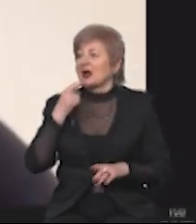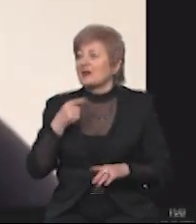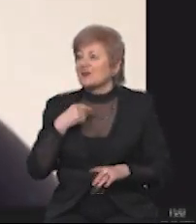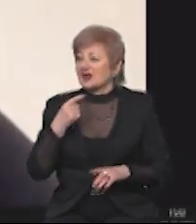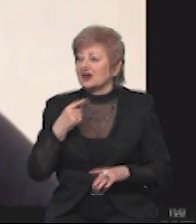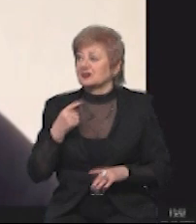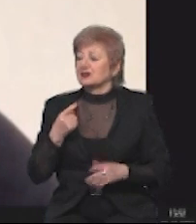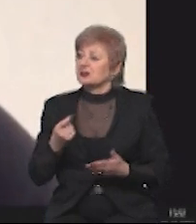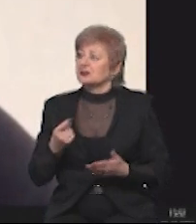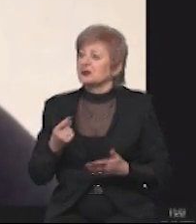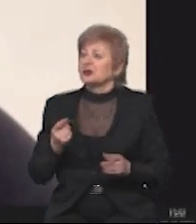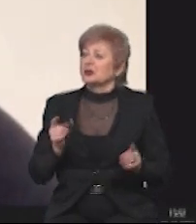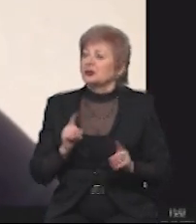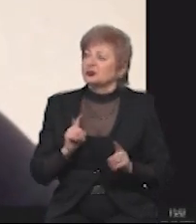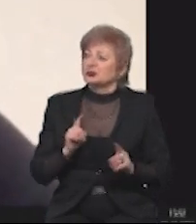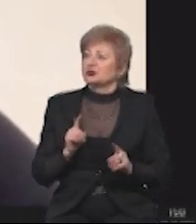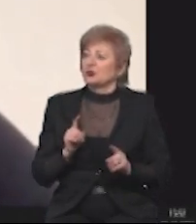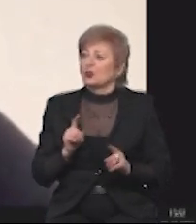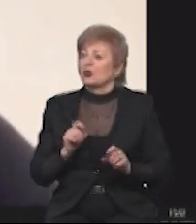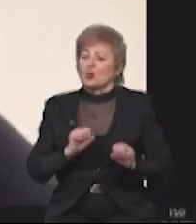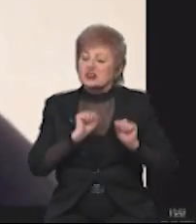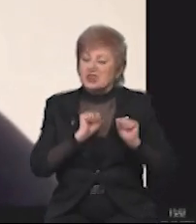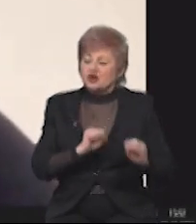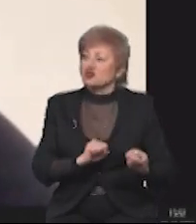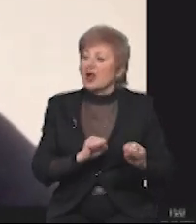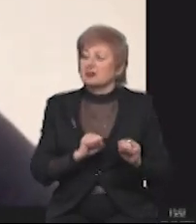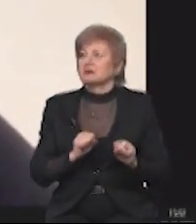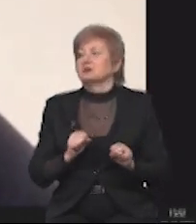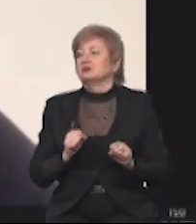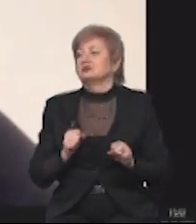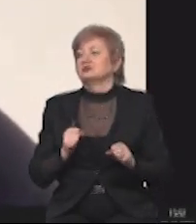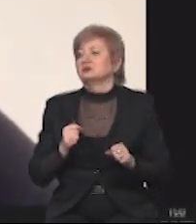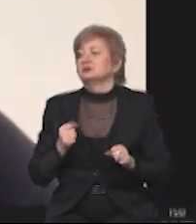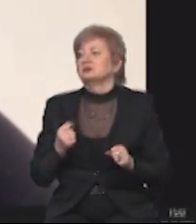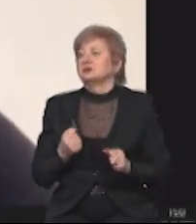розничная торговля между сетями и между розницей.